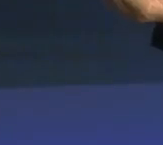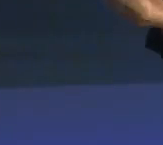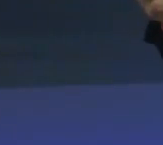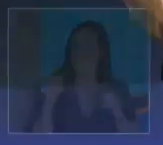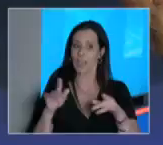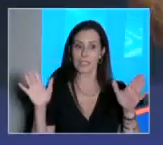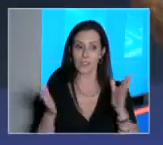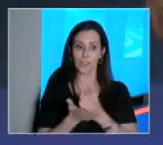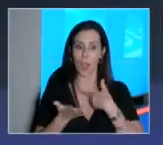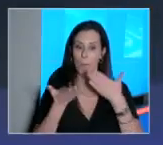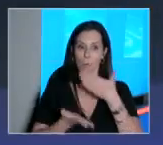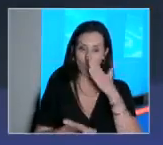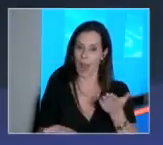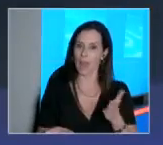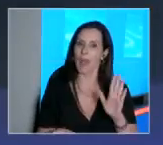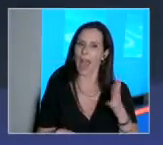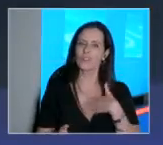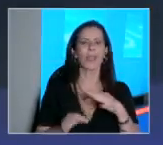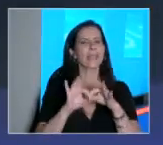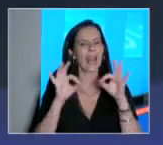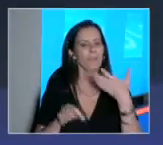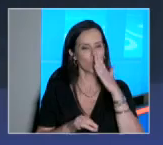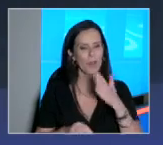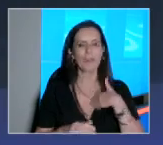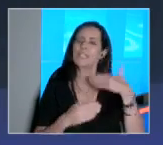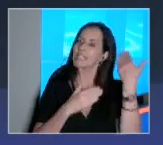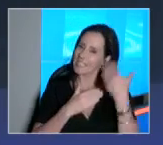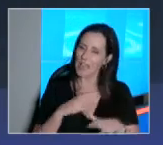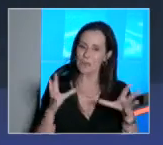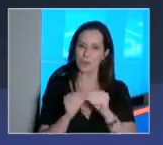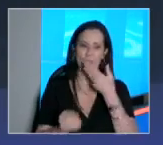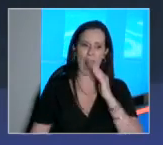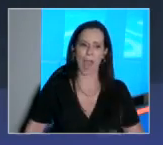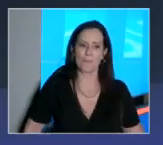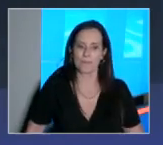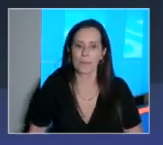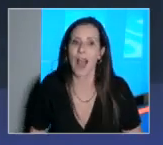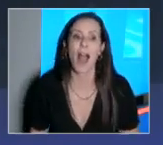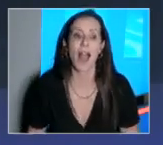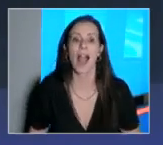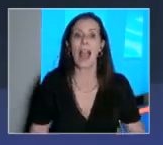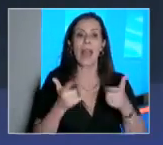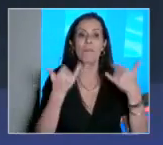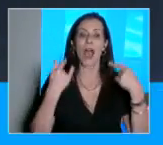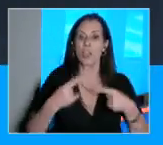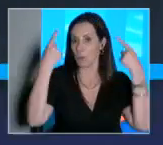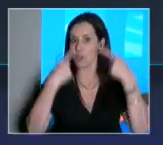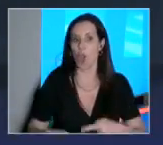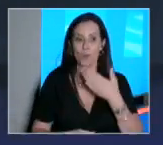והנה זה הגיע, ואם כבר אנחנו בירושלים, אז אנחנו התחלנו עם ירושלים, אנחנו גם נסיים עם ירושלים. למה? כי היום